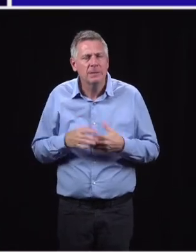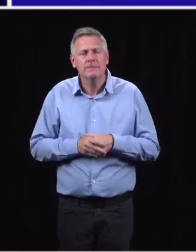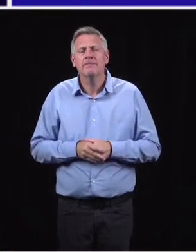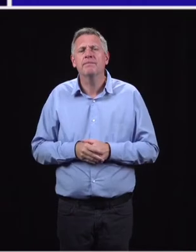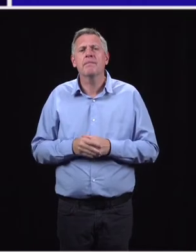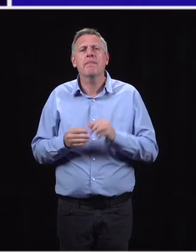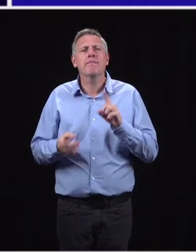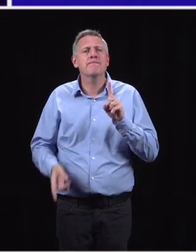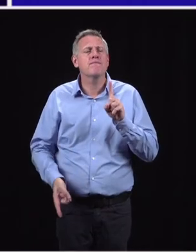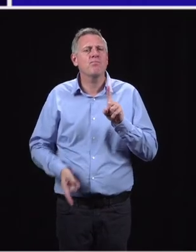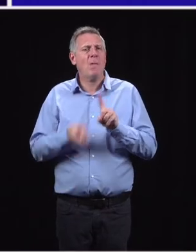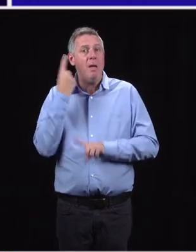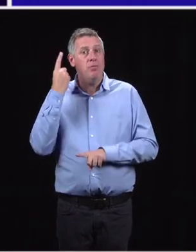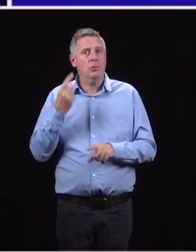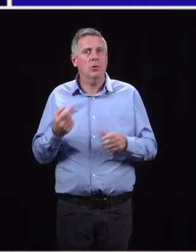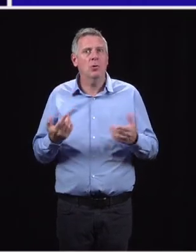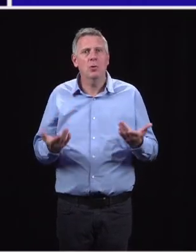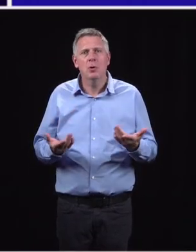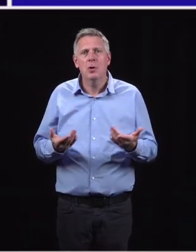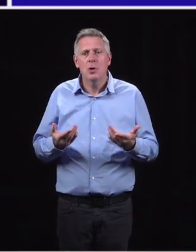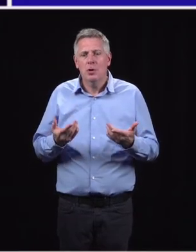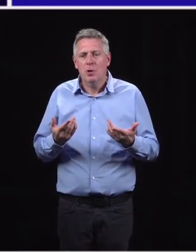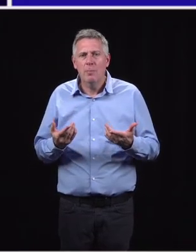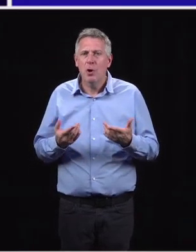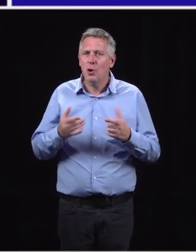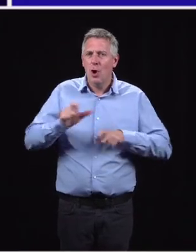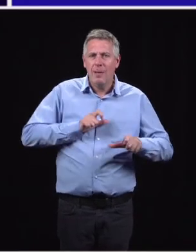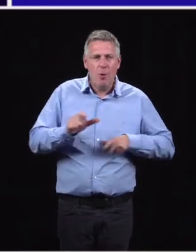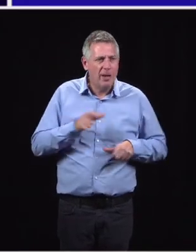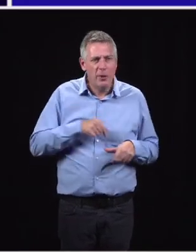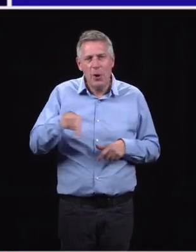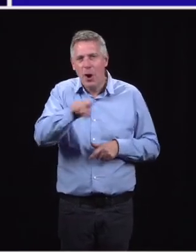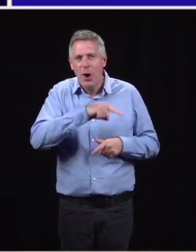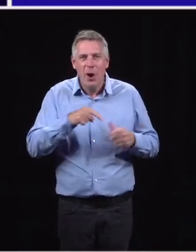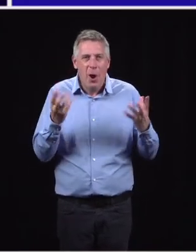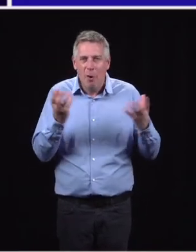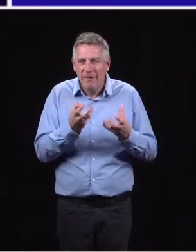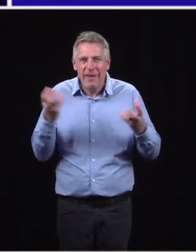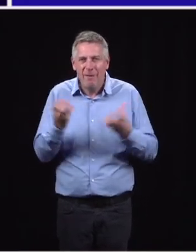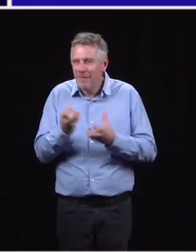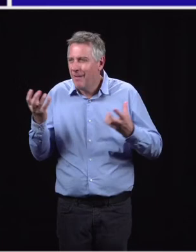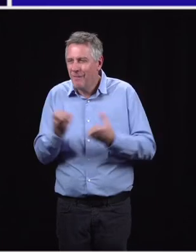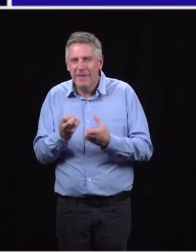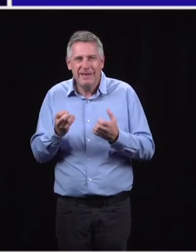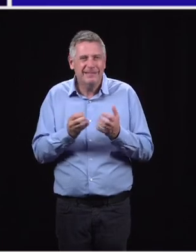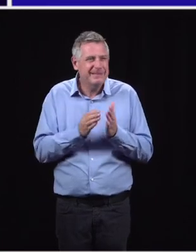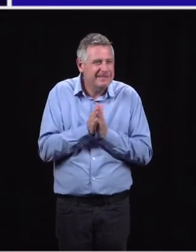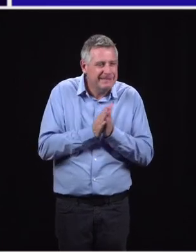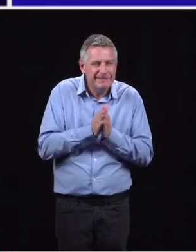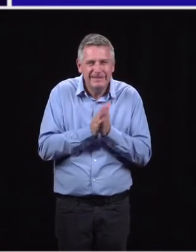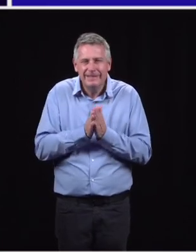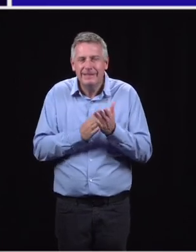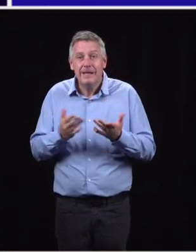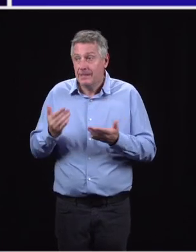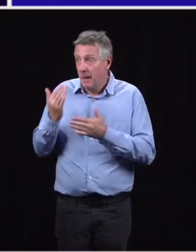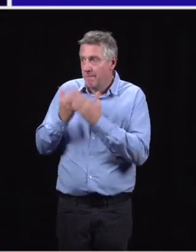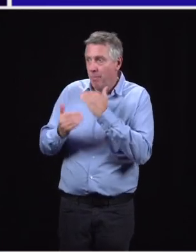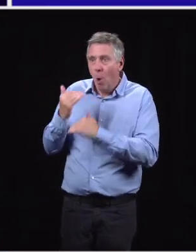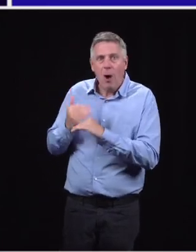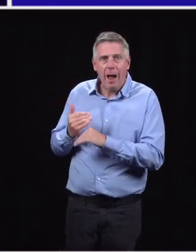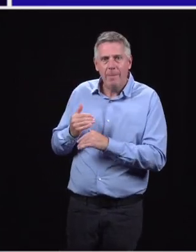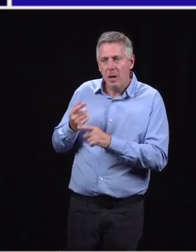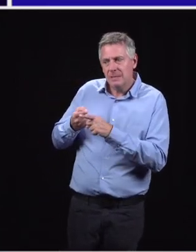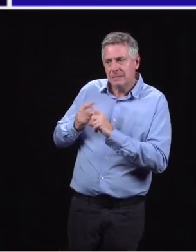important de communiquer avec l'enthousiasme de nos collaborateurs et ce qui nous a beaucoup séduit chez dans ce programme avec